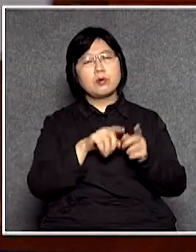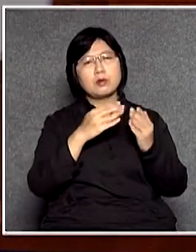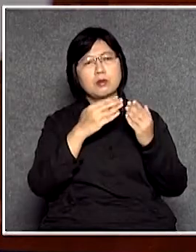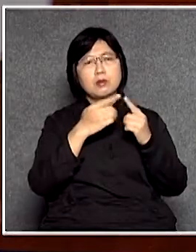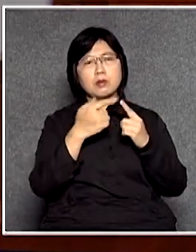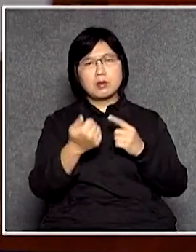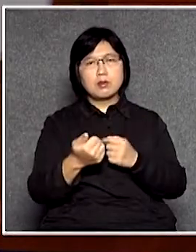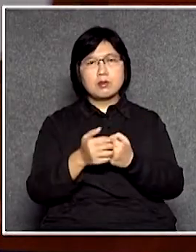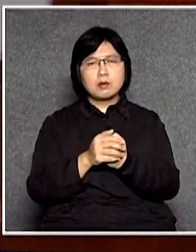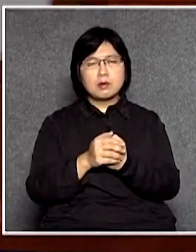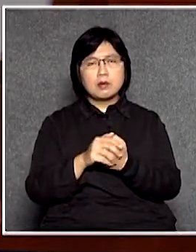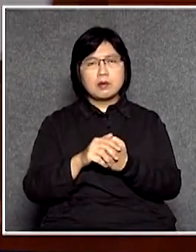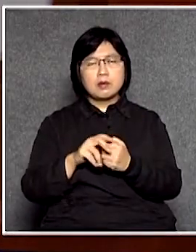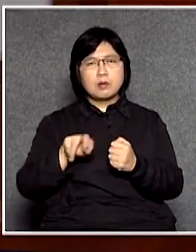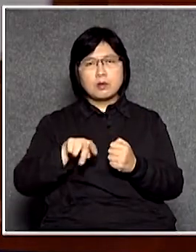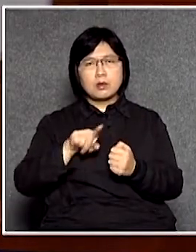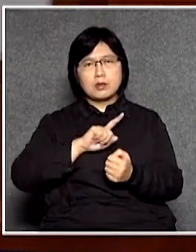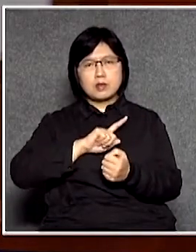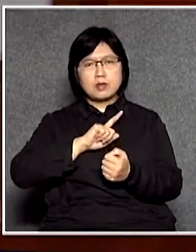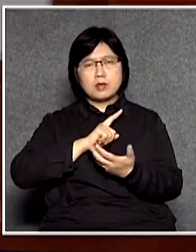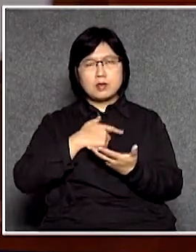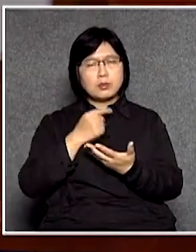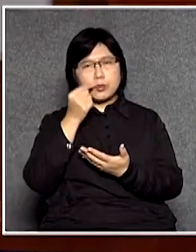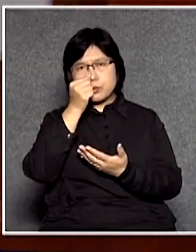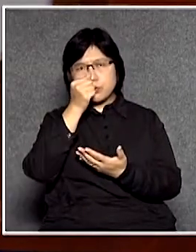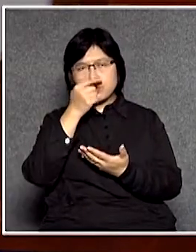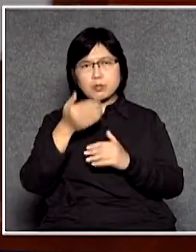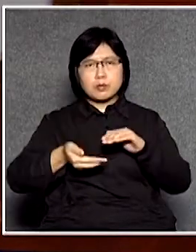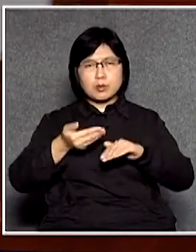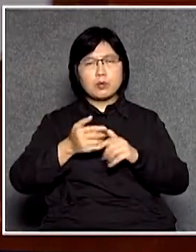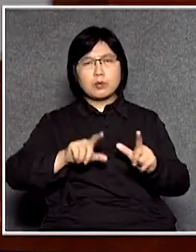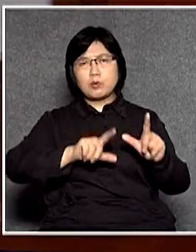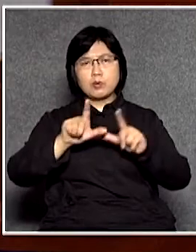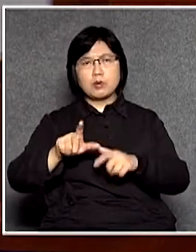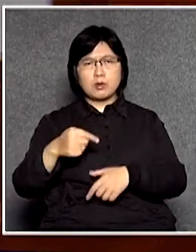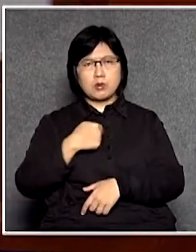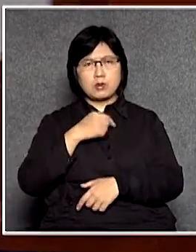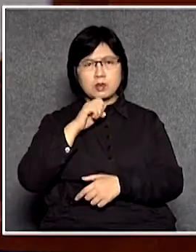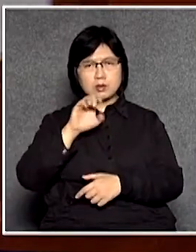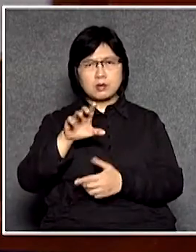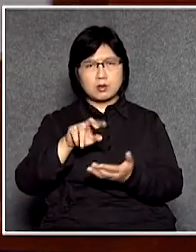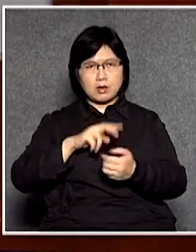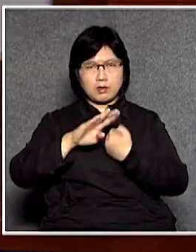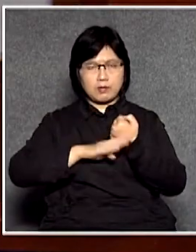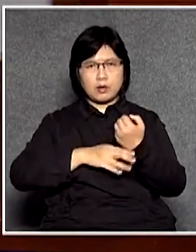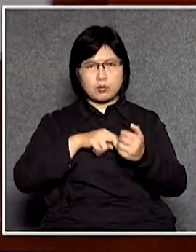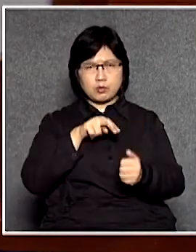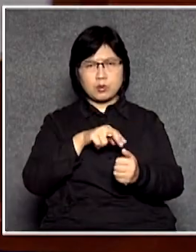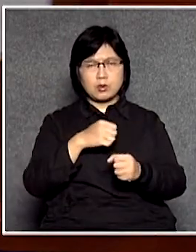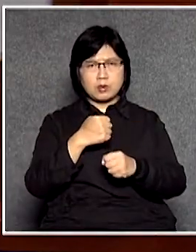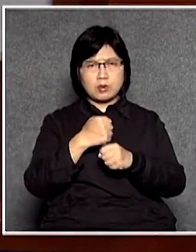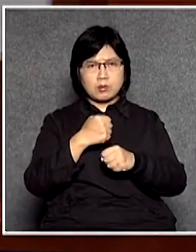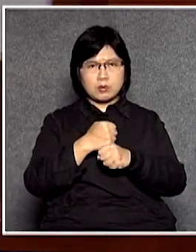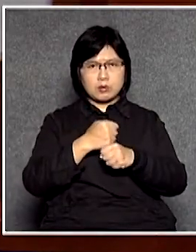发掘自己的兴趣，重新生活。主席，本席要求立法规管工时，每周标准工时定